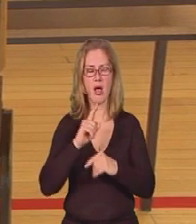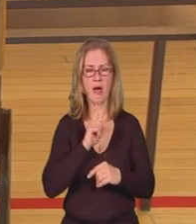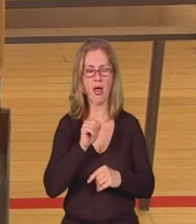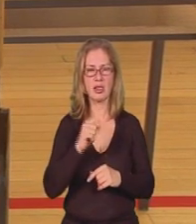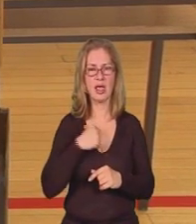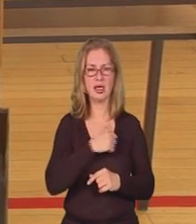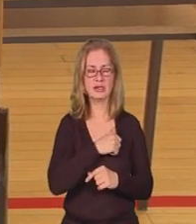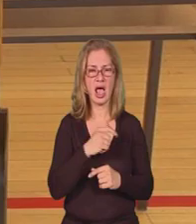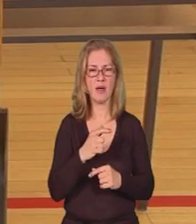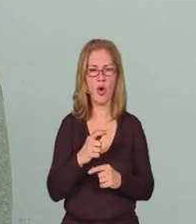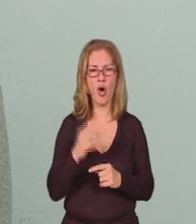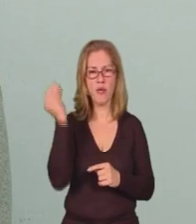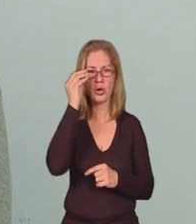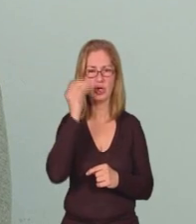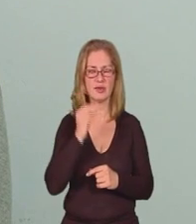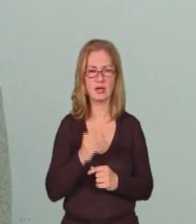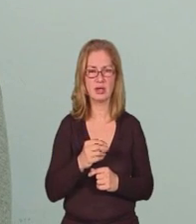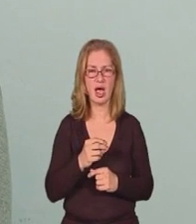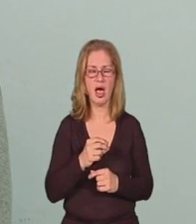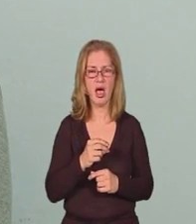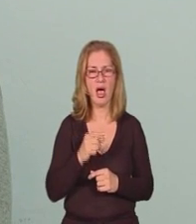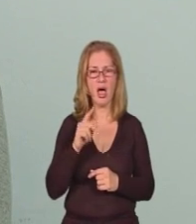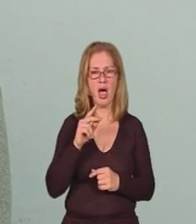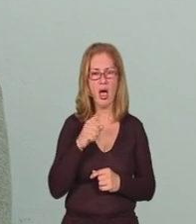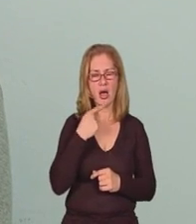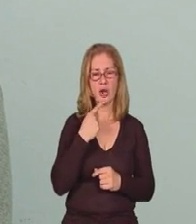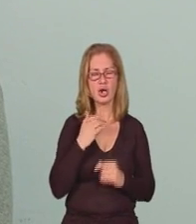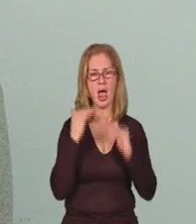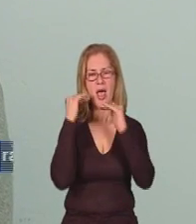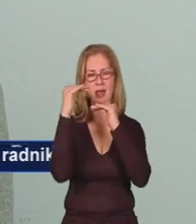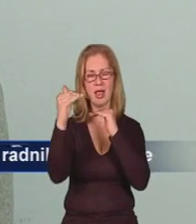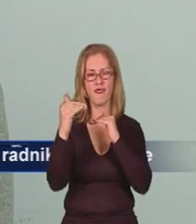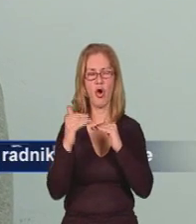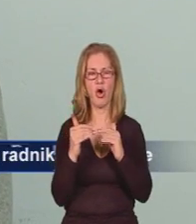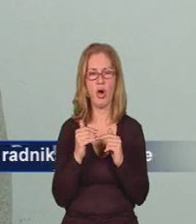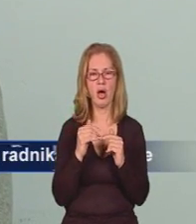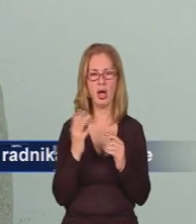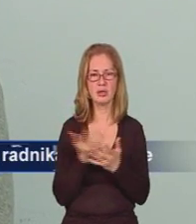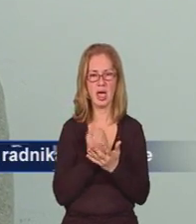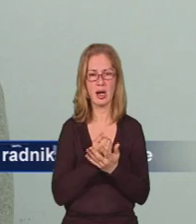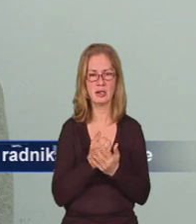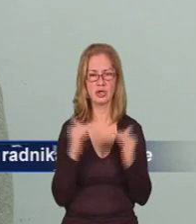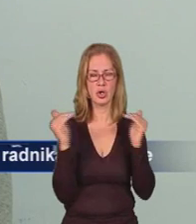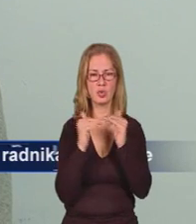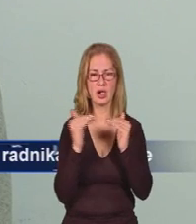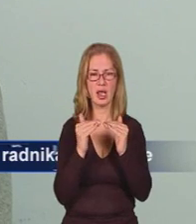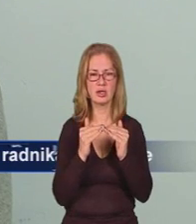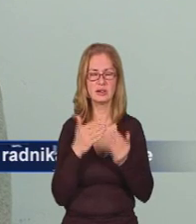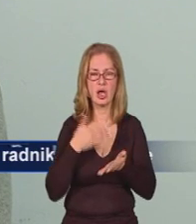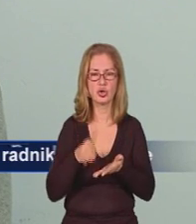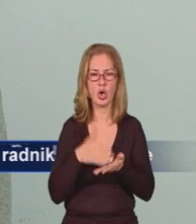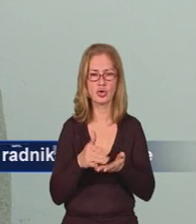prosvete, podsjećaju sindikalci. Drugi uslov je bio da će se nivo zarada uskladiti sa troškovima